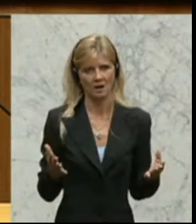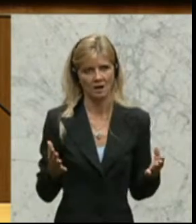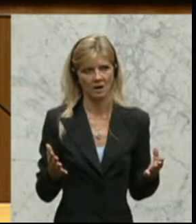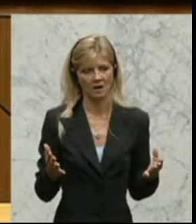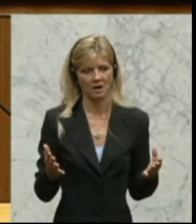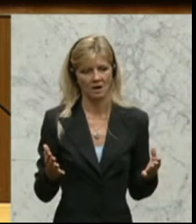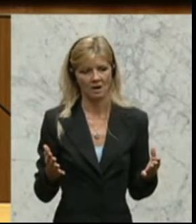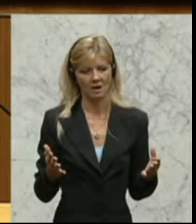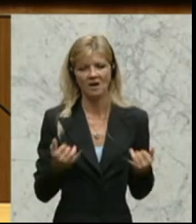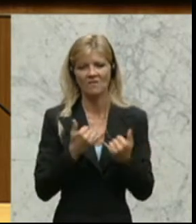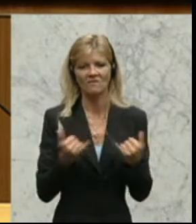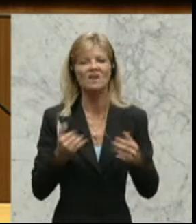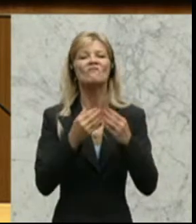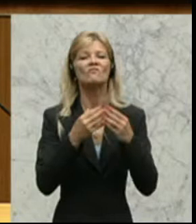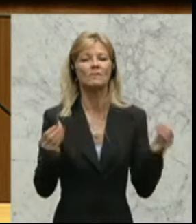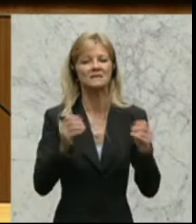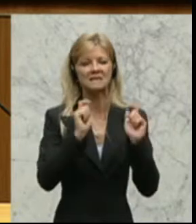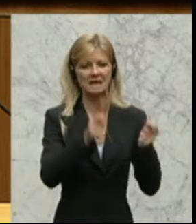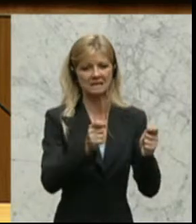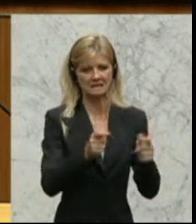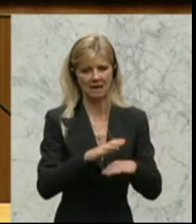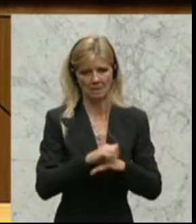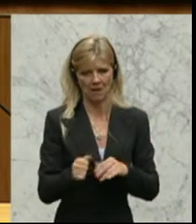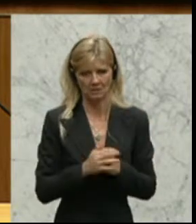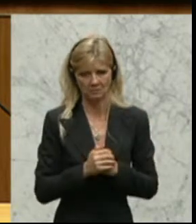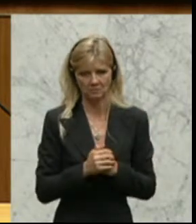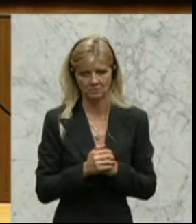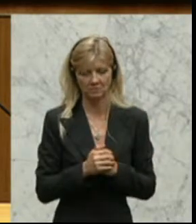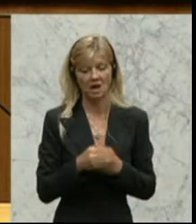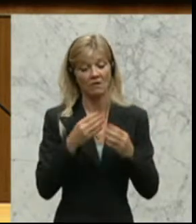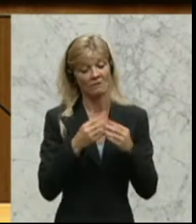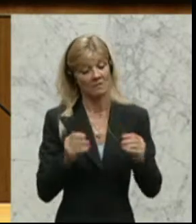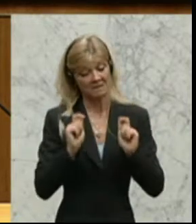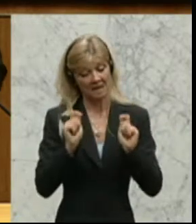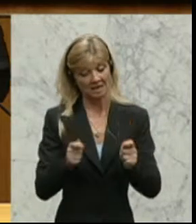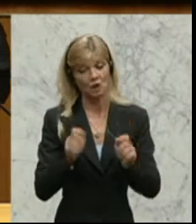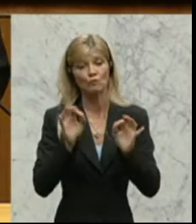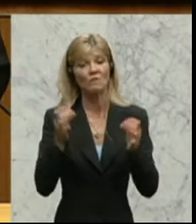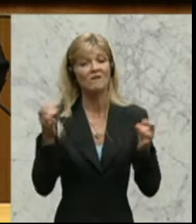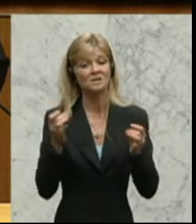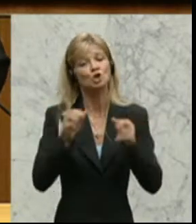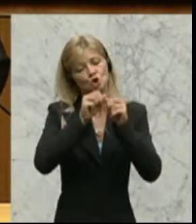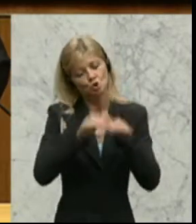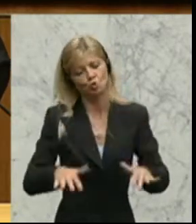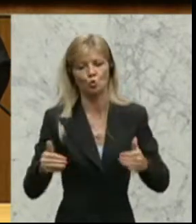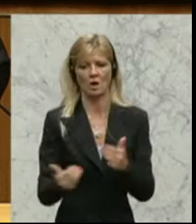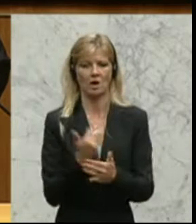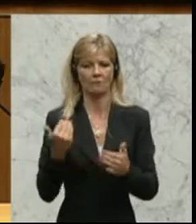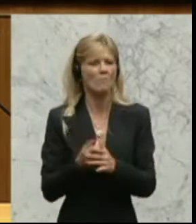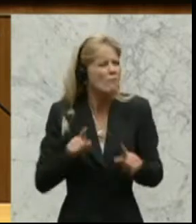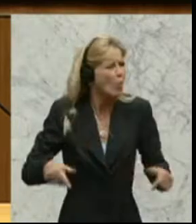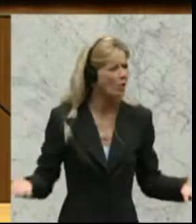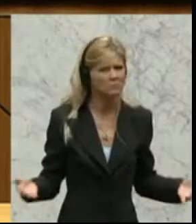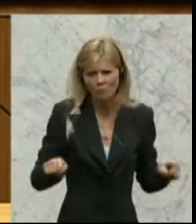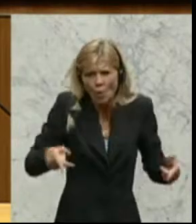Vermisstenanzeige aufgeben, eine Vermisstenanzeige für Ihre Strukturreformen. Wo sind sie? Und